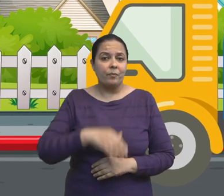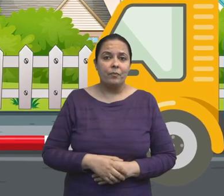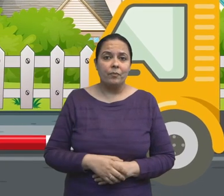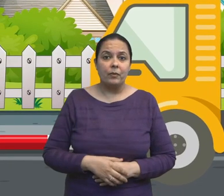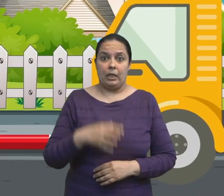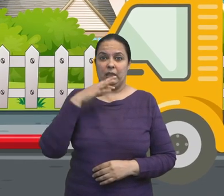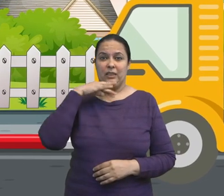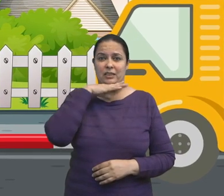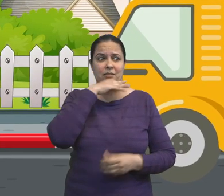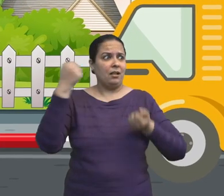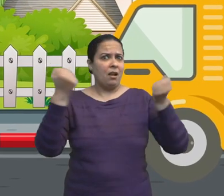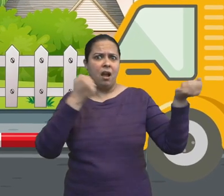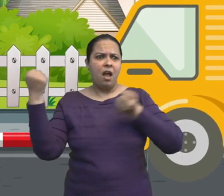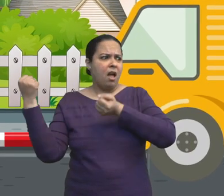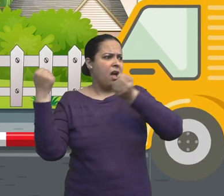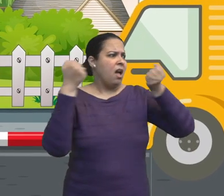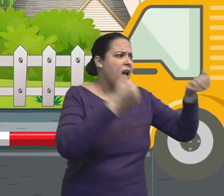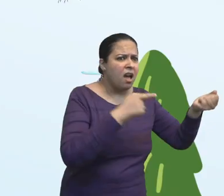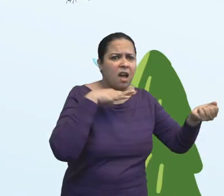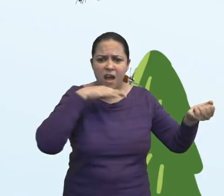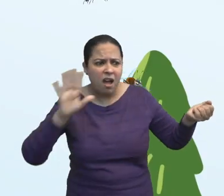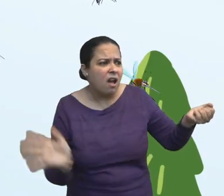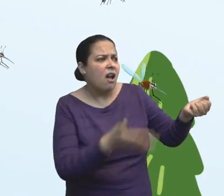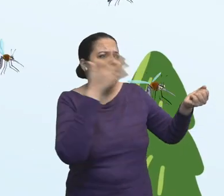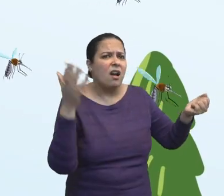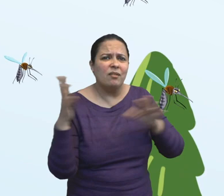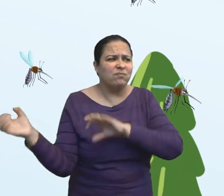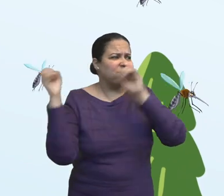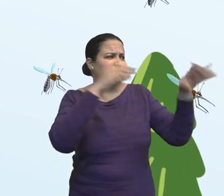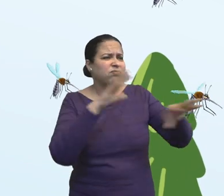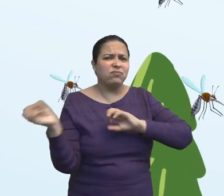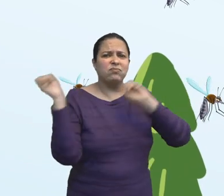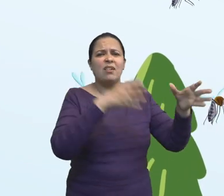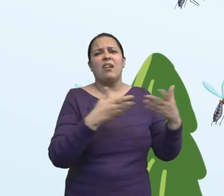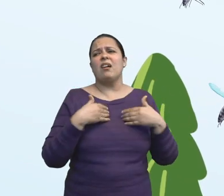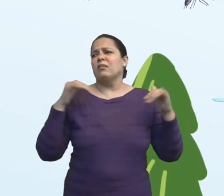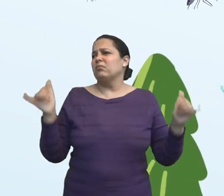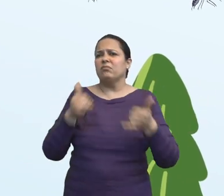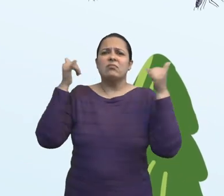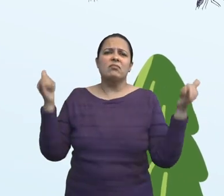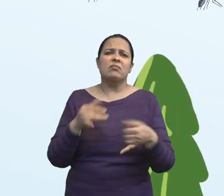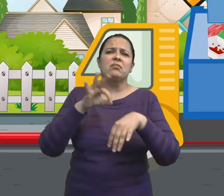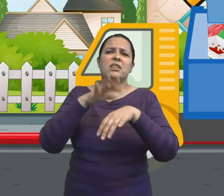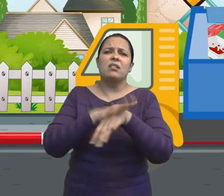अरे, ये कचरा ले जाकर क्या करोगे? हमारी पार्टी खराब कर दी।